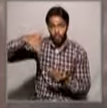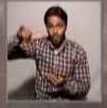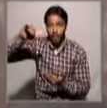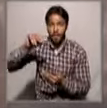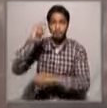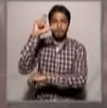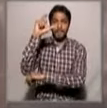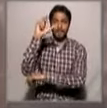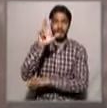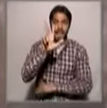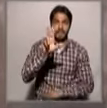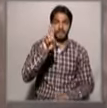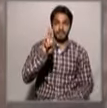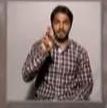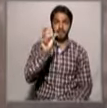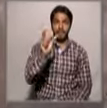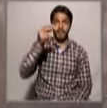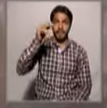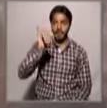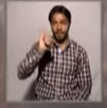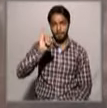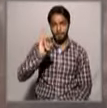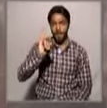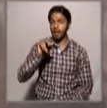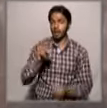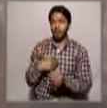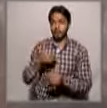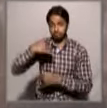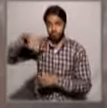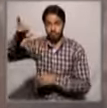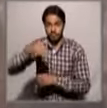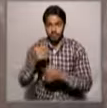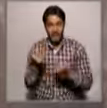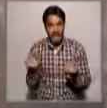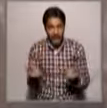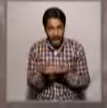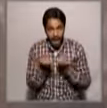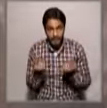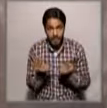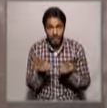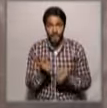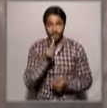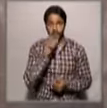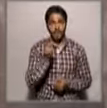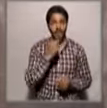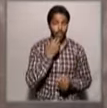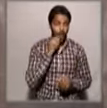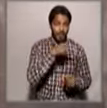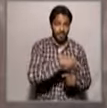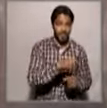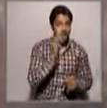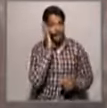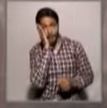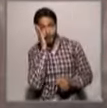الحرام، فلا يجوز أن يأتي كل أعماله من الحرام، فبالتالي يخرج هو ومقيم مكة إلى الحل اللي هو